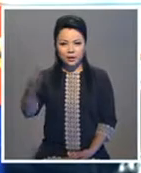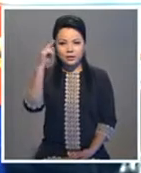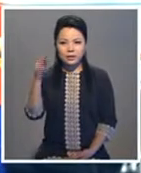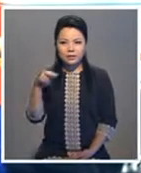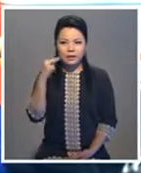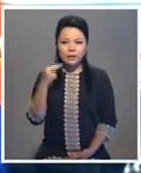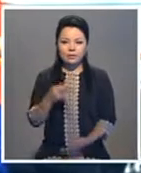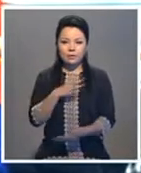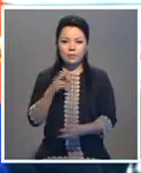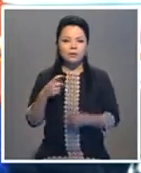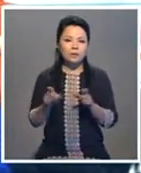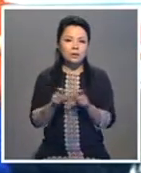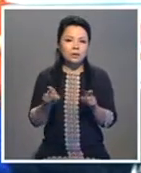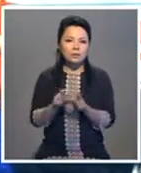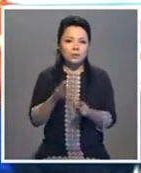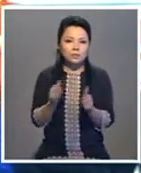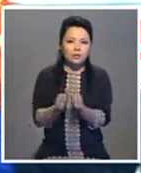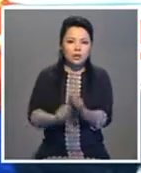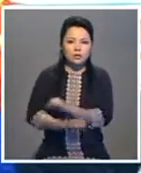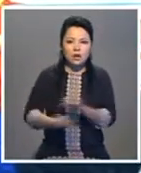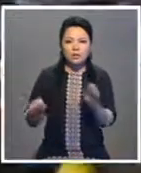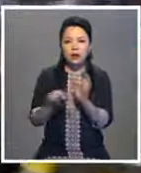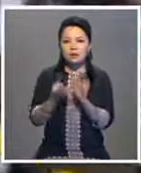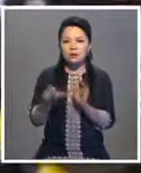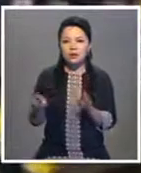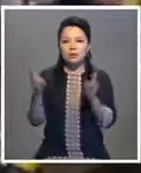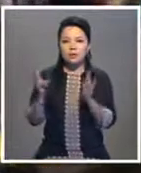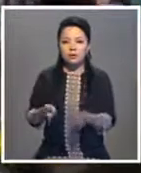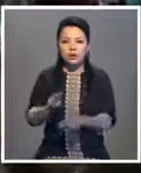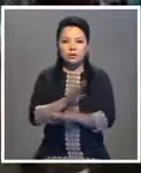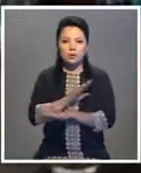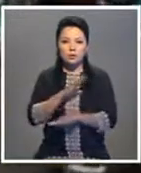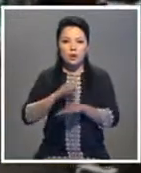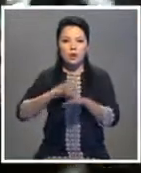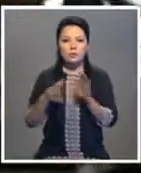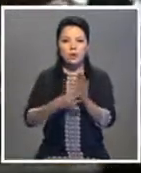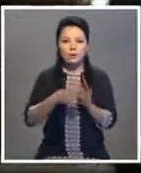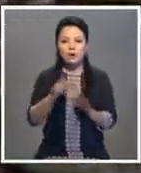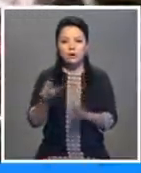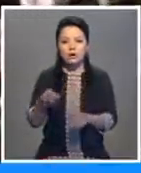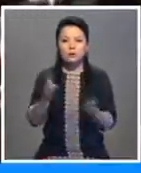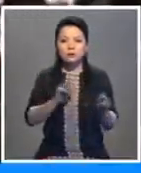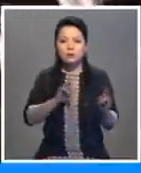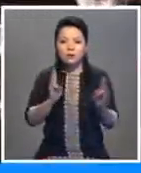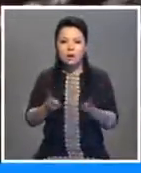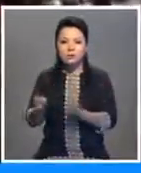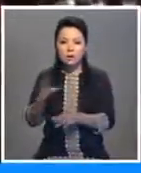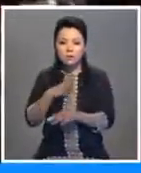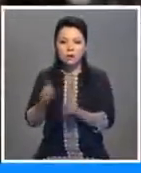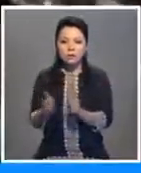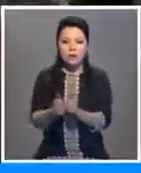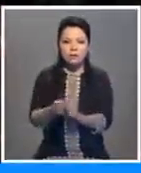Қытайда әмбебап дүкендердің бірінің жанында жарылыс болып, 6 адам ажал құшты. Тағы 19-ы жараланып, дереу жергілікті ауруханаға жеткізілген.